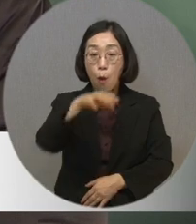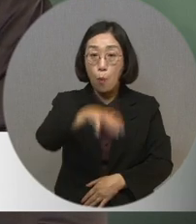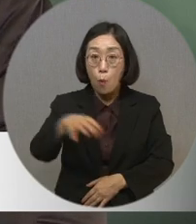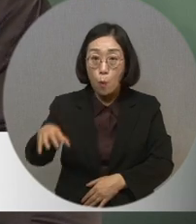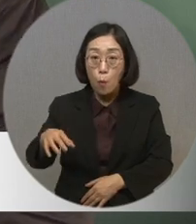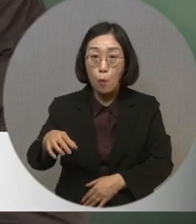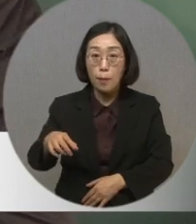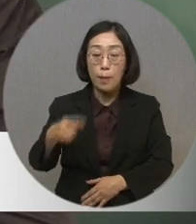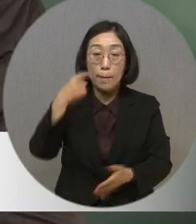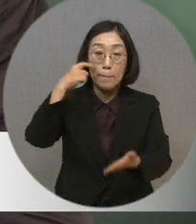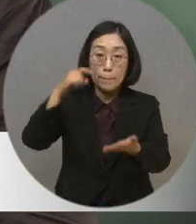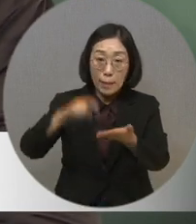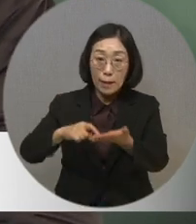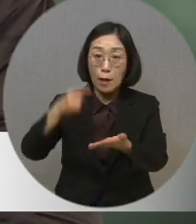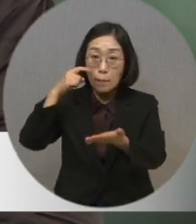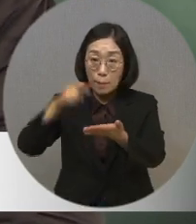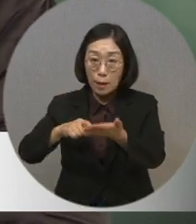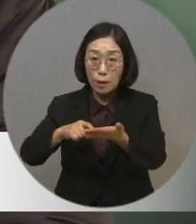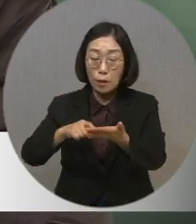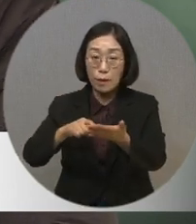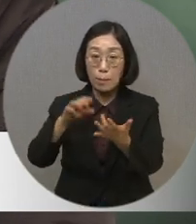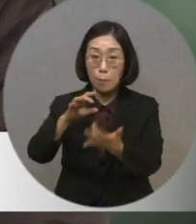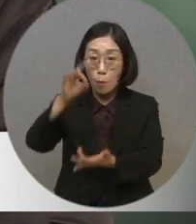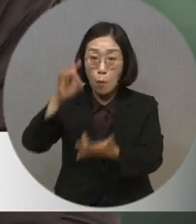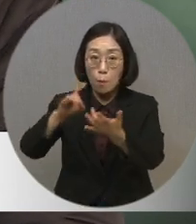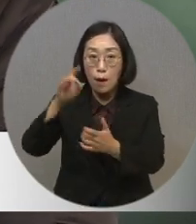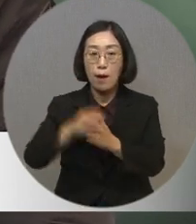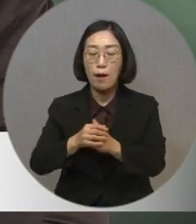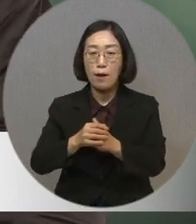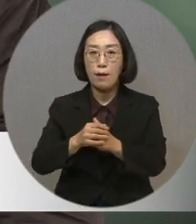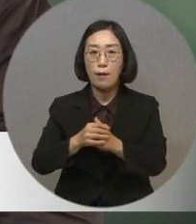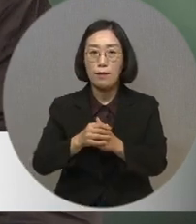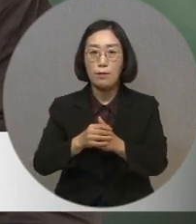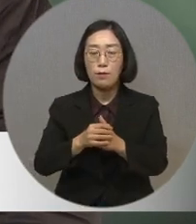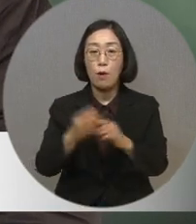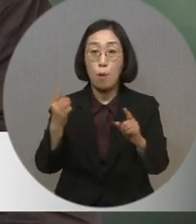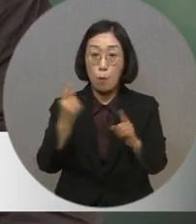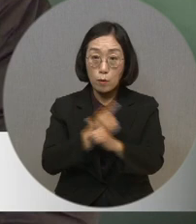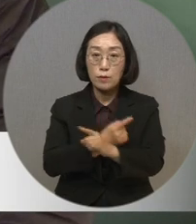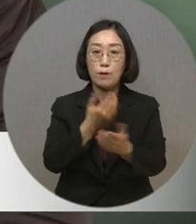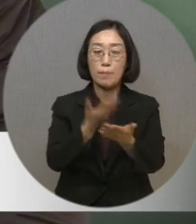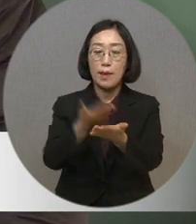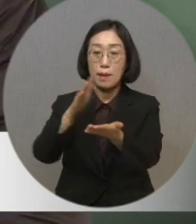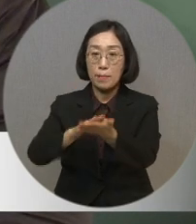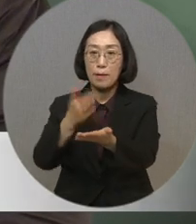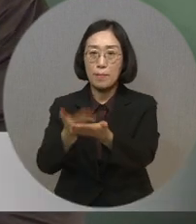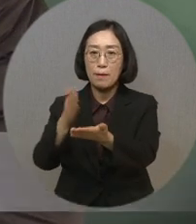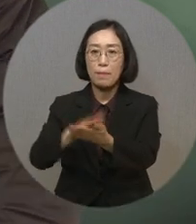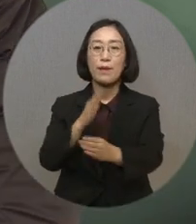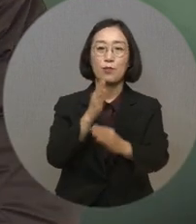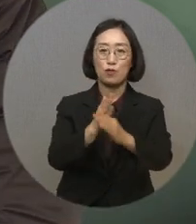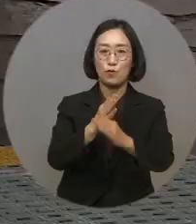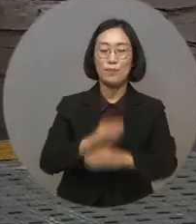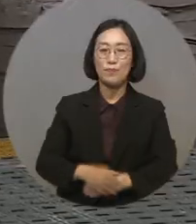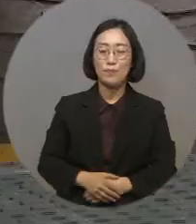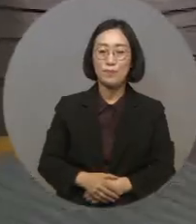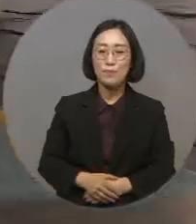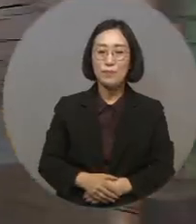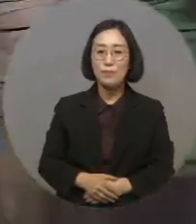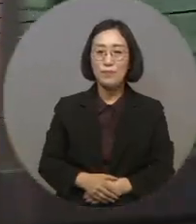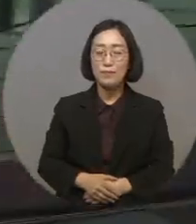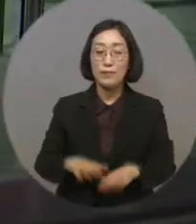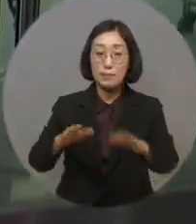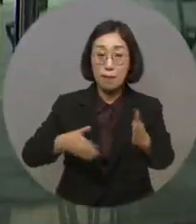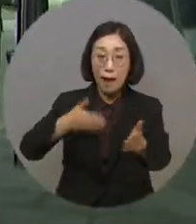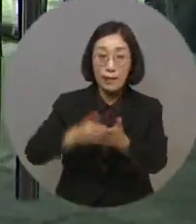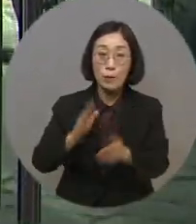모아서 지금 한 집 한 집 이렇게 물색해서 설치를 하고 있는 중입니다. 네.